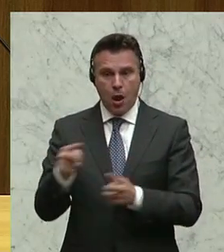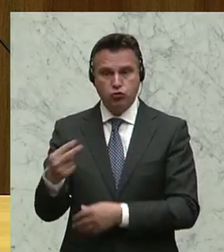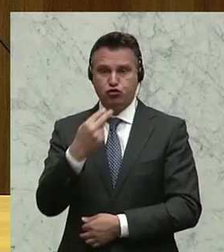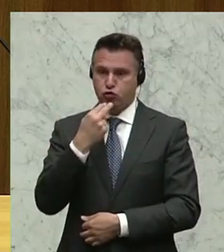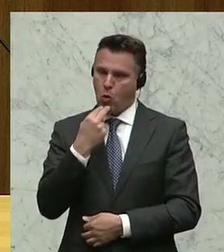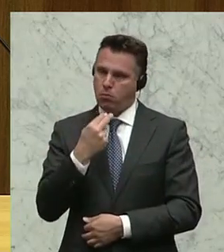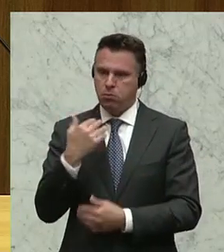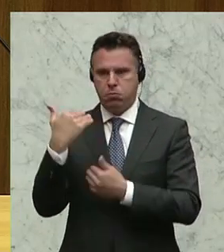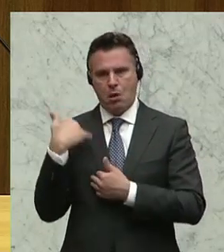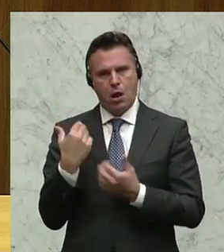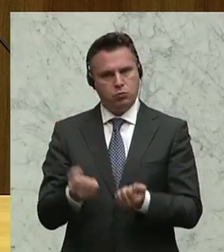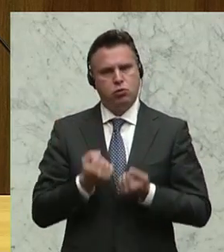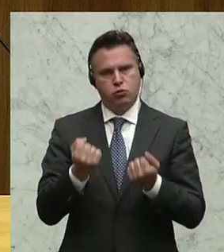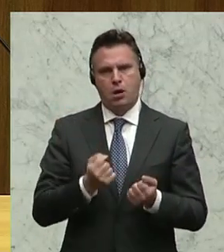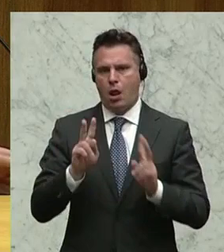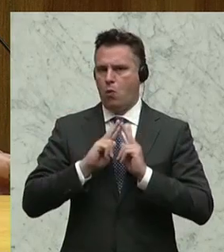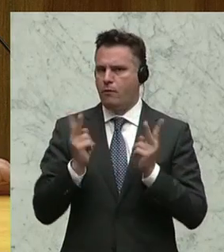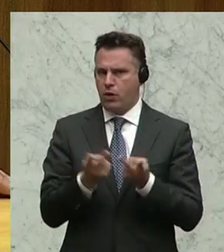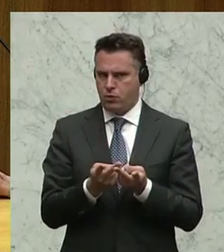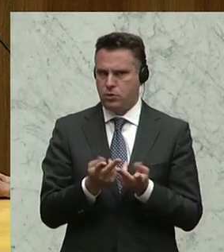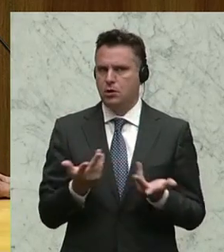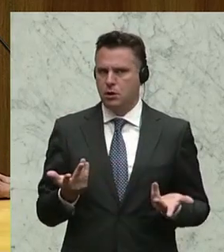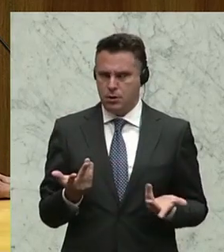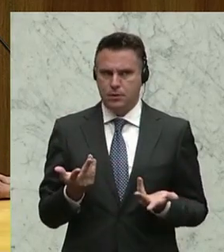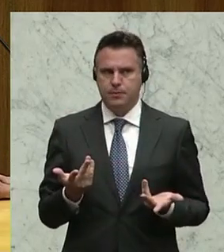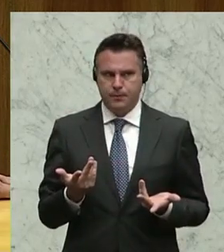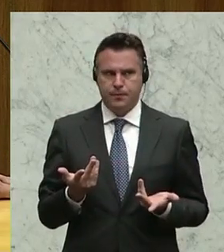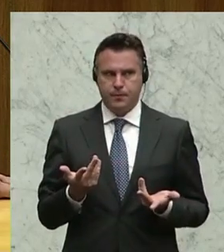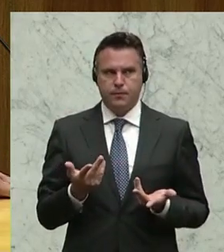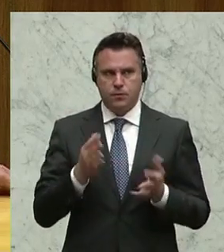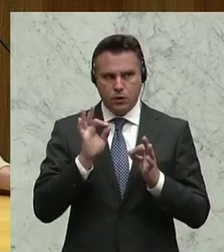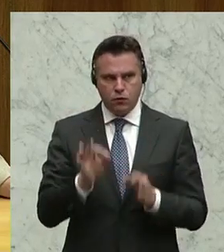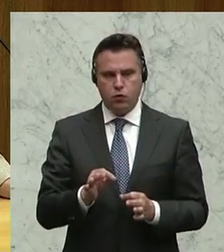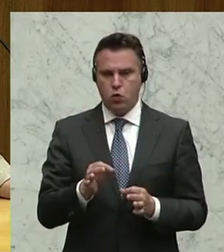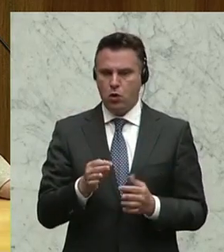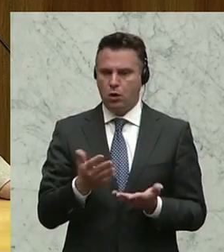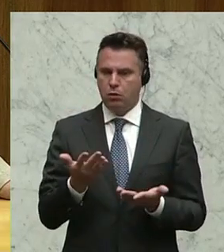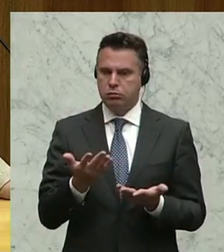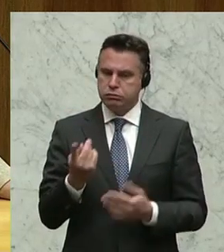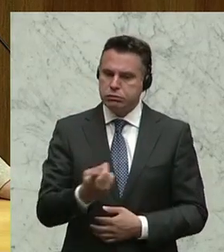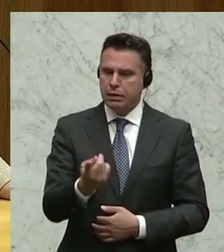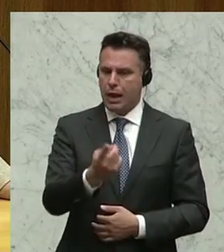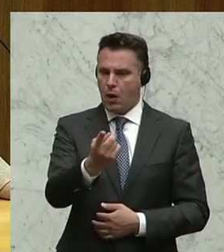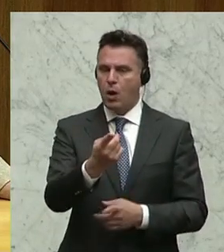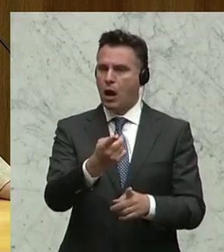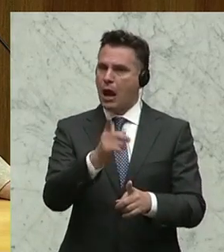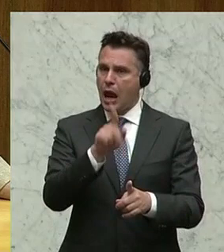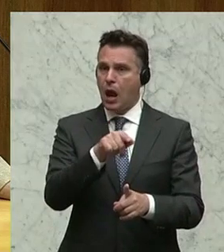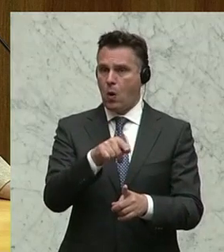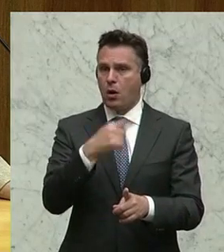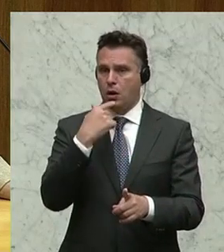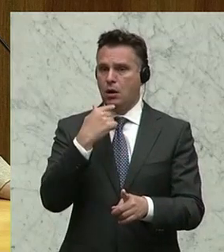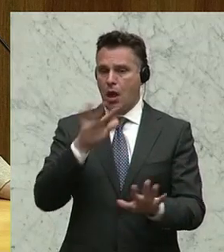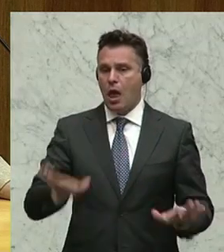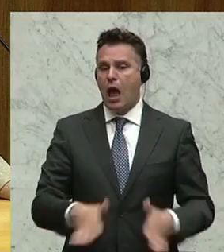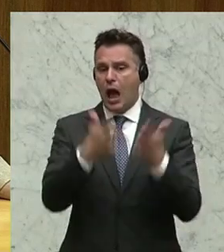Naja, es gäbe schon eine, zumindest was die Nachhaltigkeit betrifft oder die lang andauernde Wirkung. Das ist der Atomstrom. Denn hätten